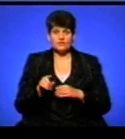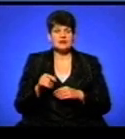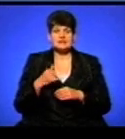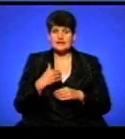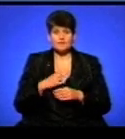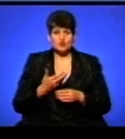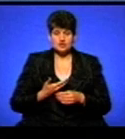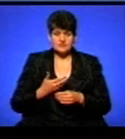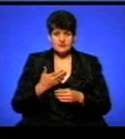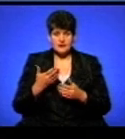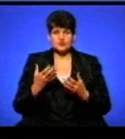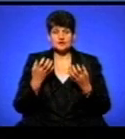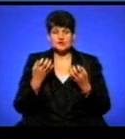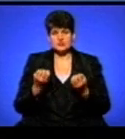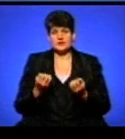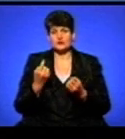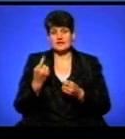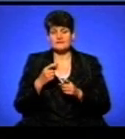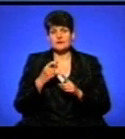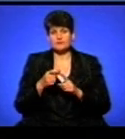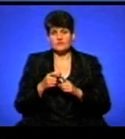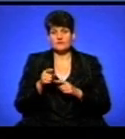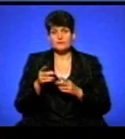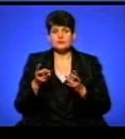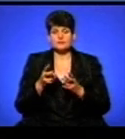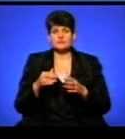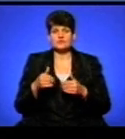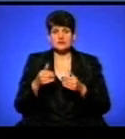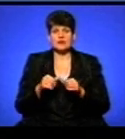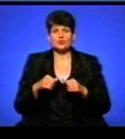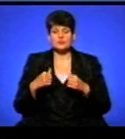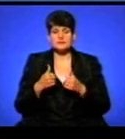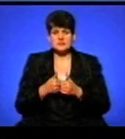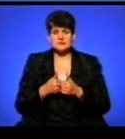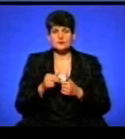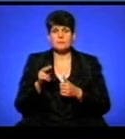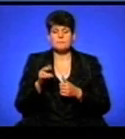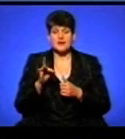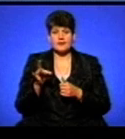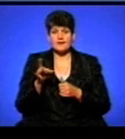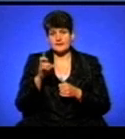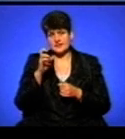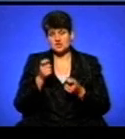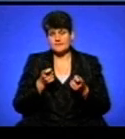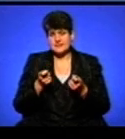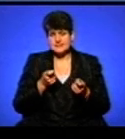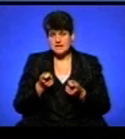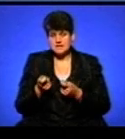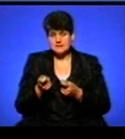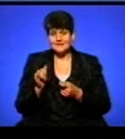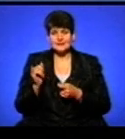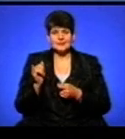проживає. Значить, ще одна відповідь. Просто вам потрібно звернутися на комісію при райдержадміністрації